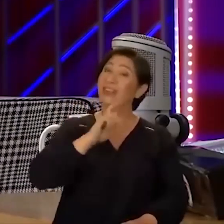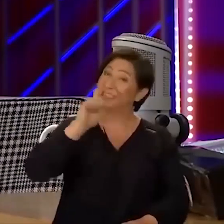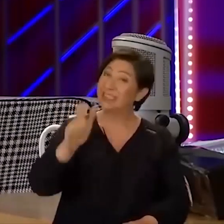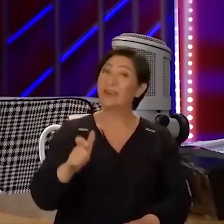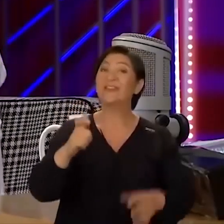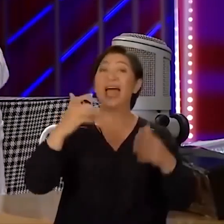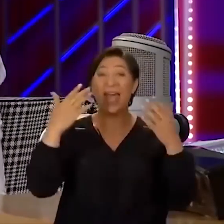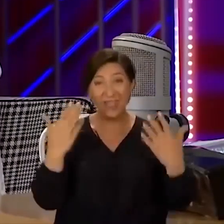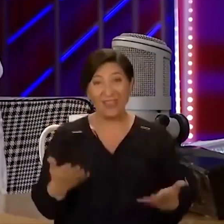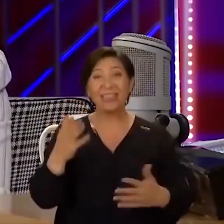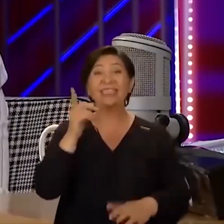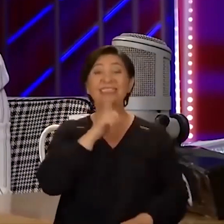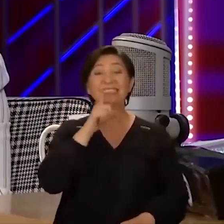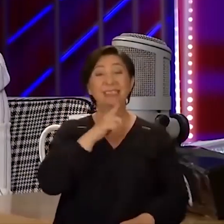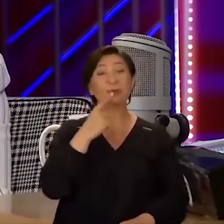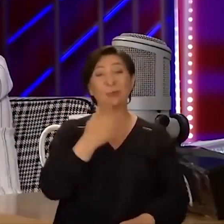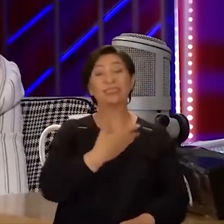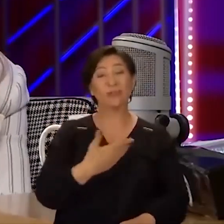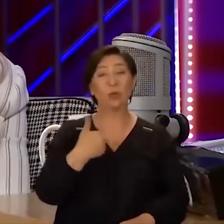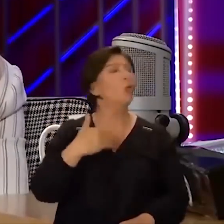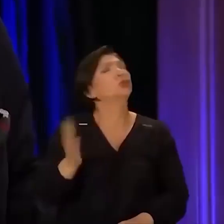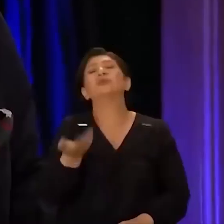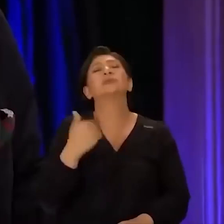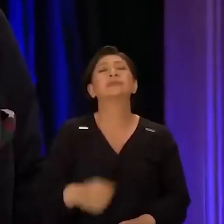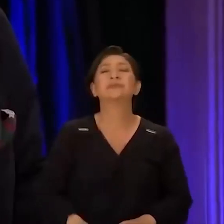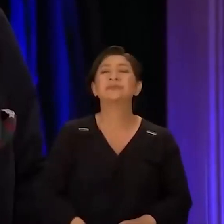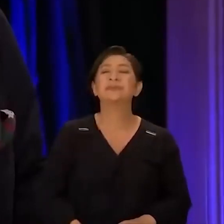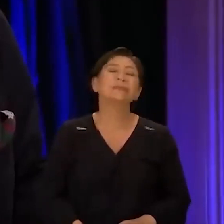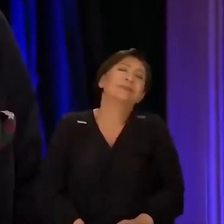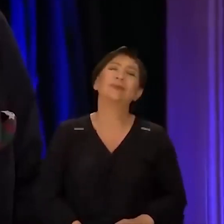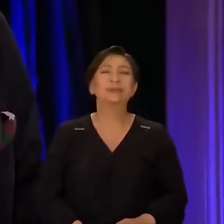söyledim şarkısı İngilizce olsun